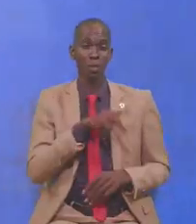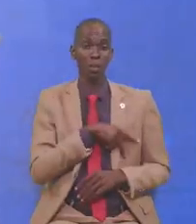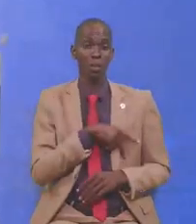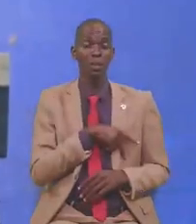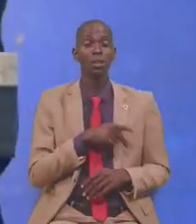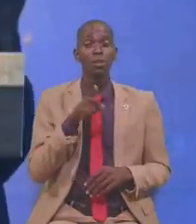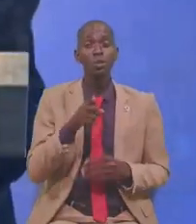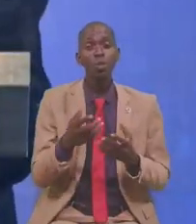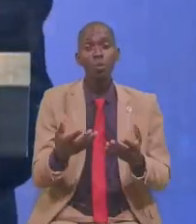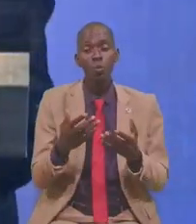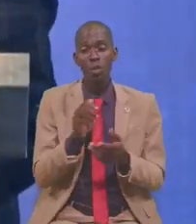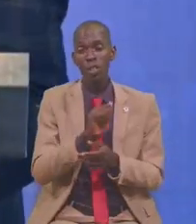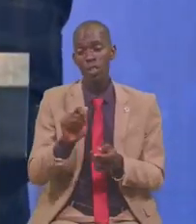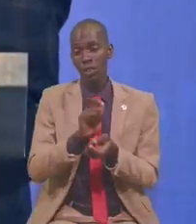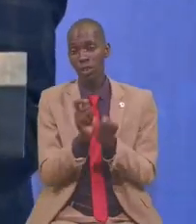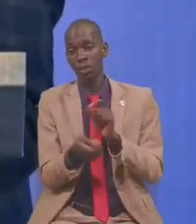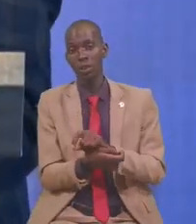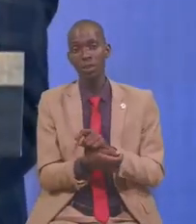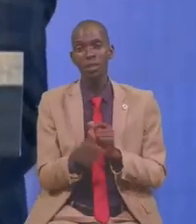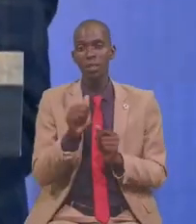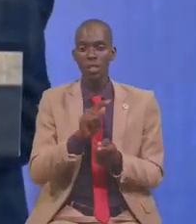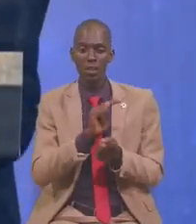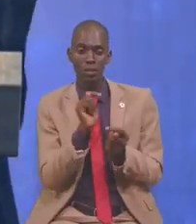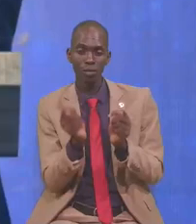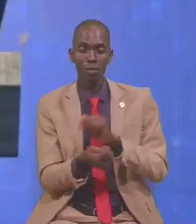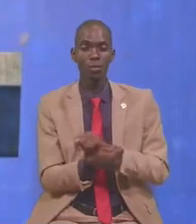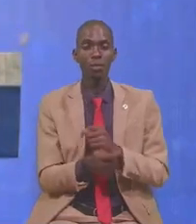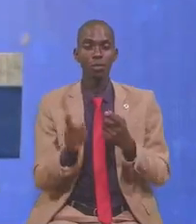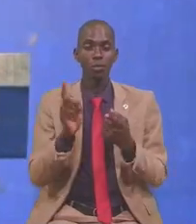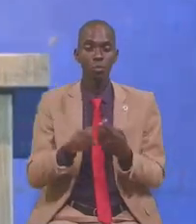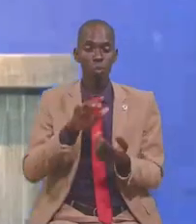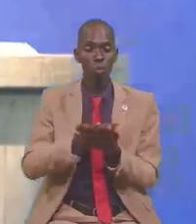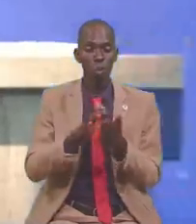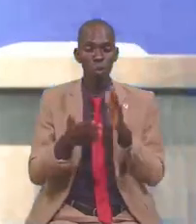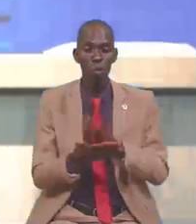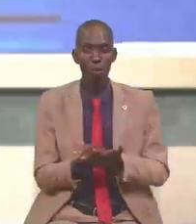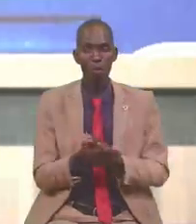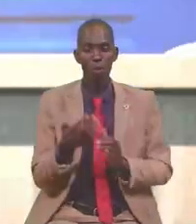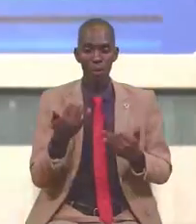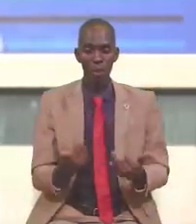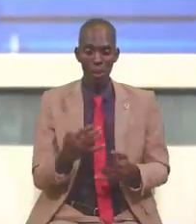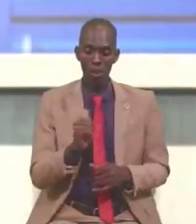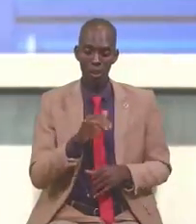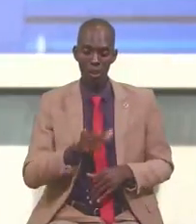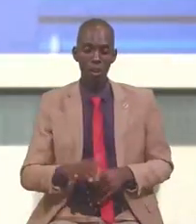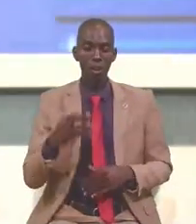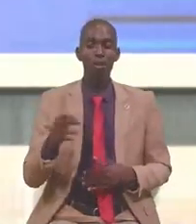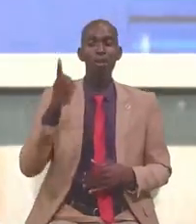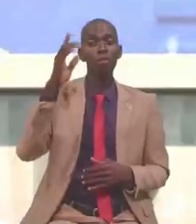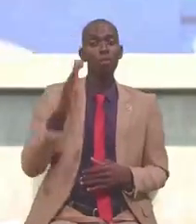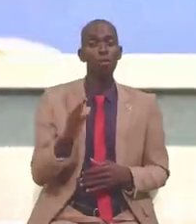Vous voulez un changement, vous voulez une transformation, vous voulez devenir enfant de Dieu, vous voulez